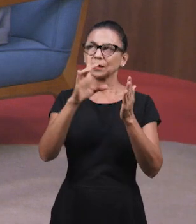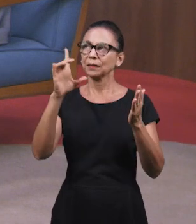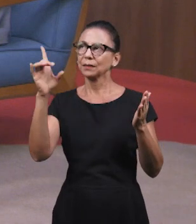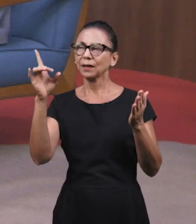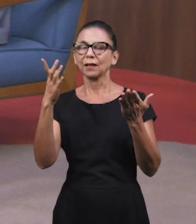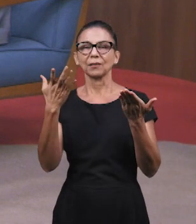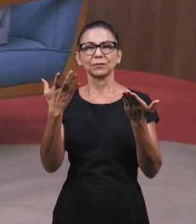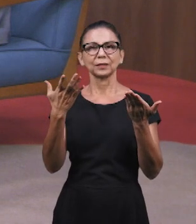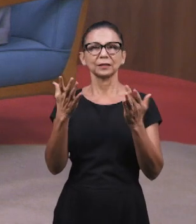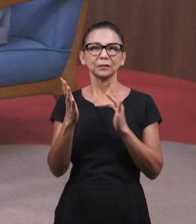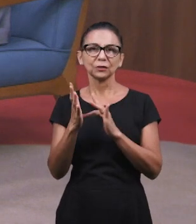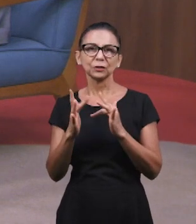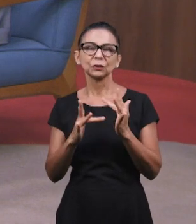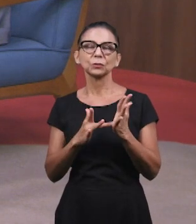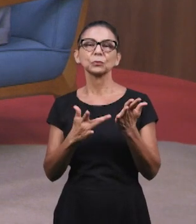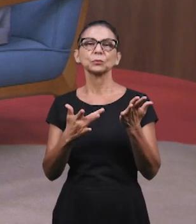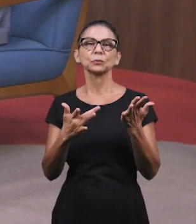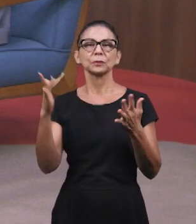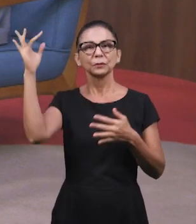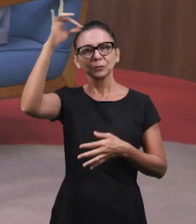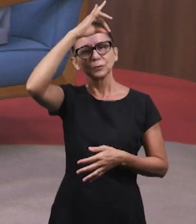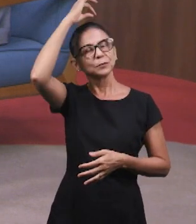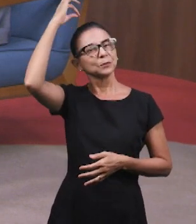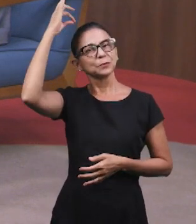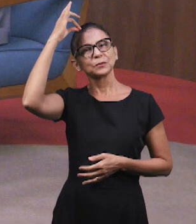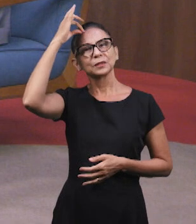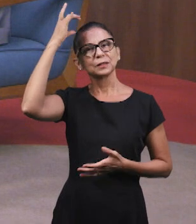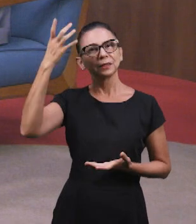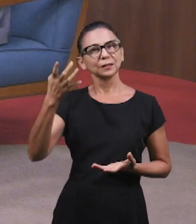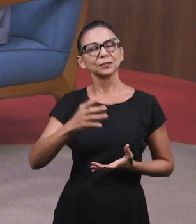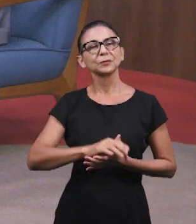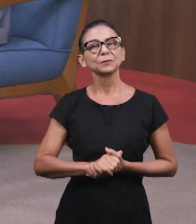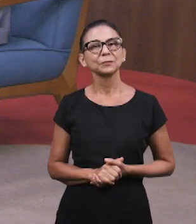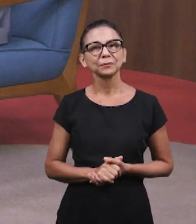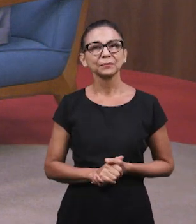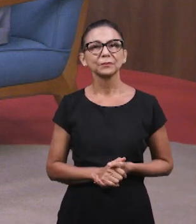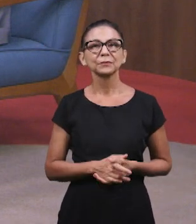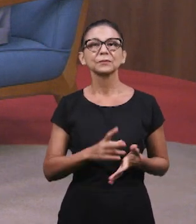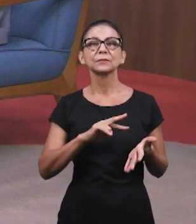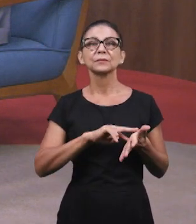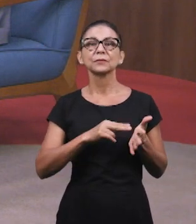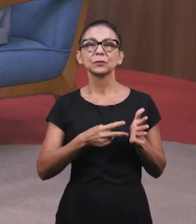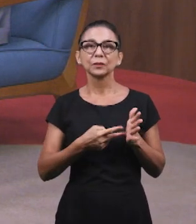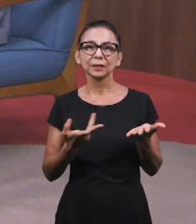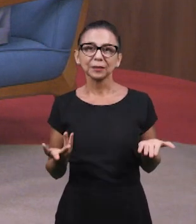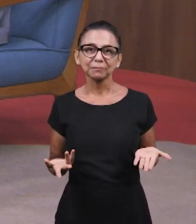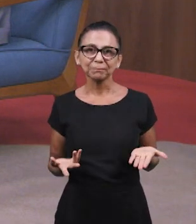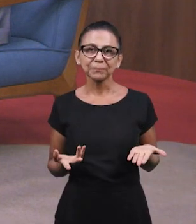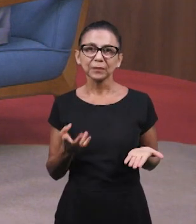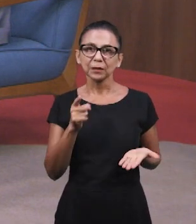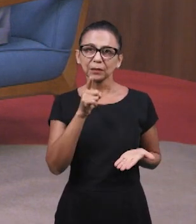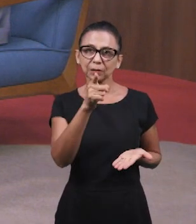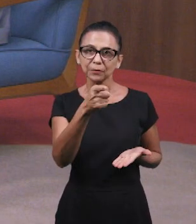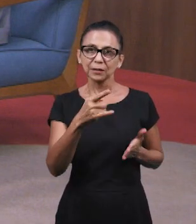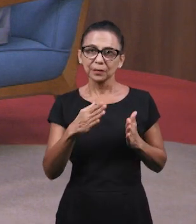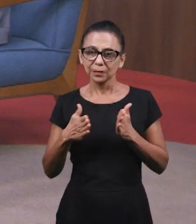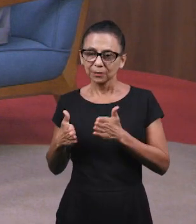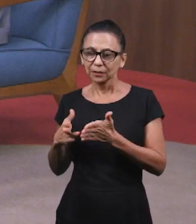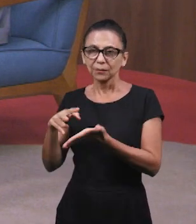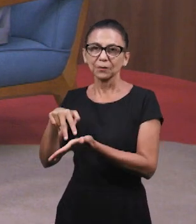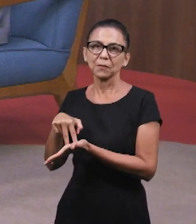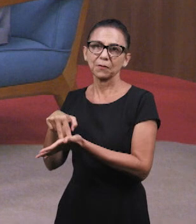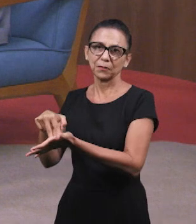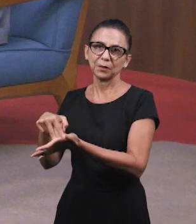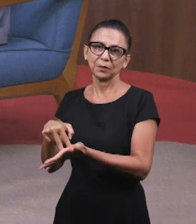plus sera notre amour, et cela se traduit en fermeté dans la marche. Gloire à Jésus. Et tout se résume en